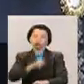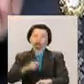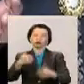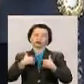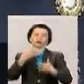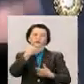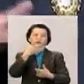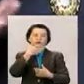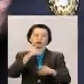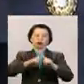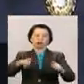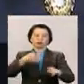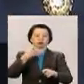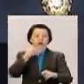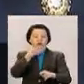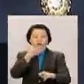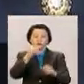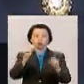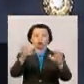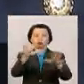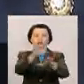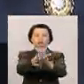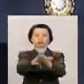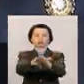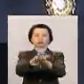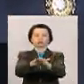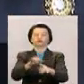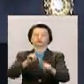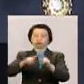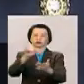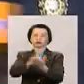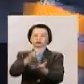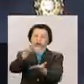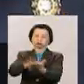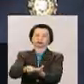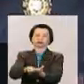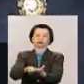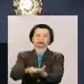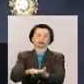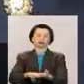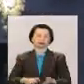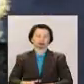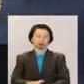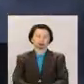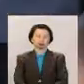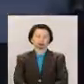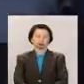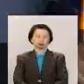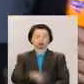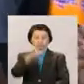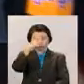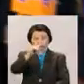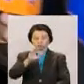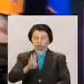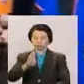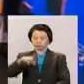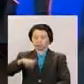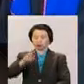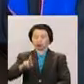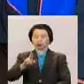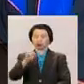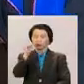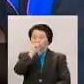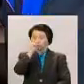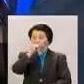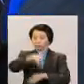tapi yang muda tu lebih ramai. Tapi saya tu adalah satu pengiktirafan. Jadi untuk BPR, untuk konsert malam ni,